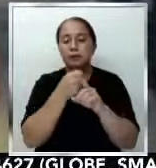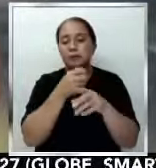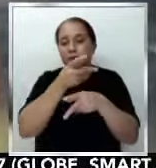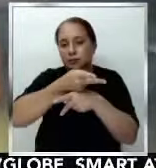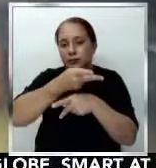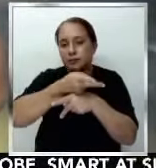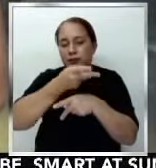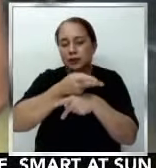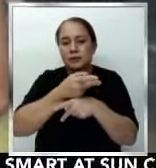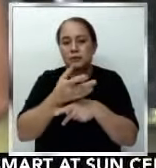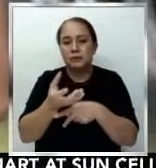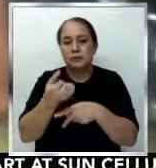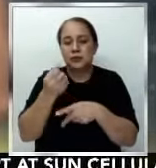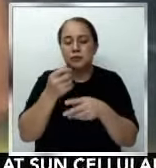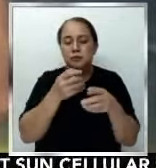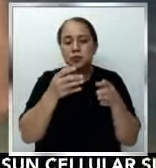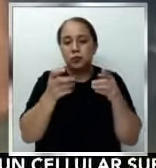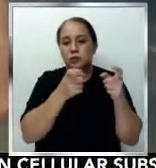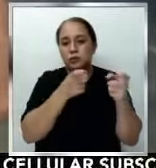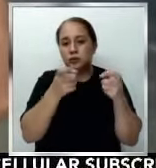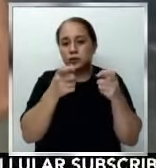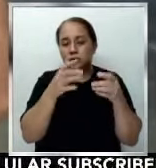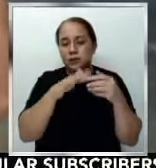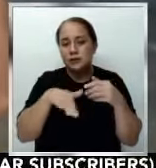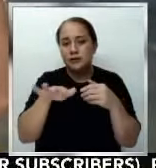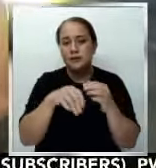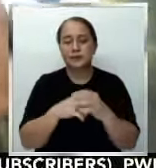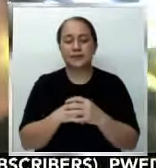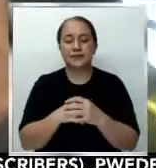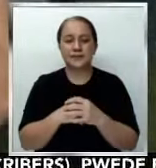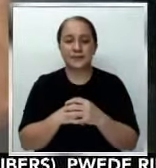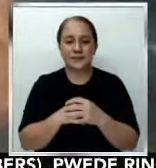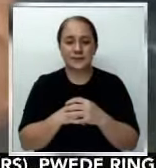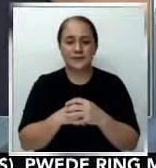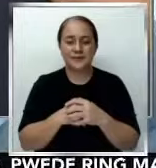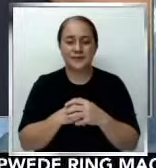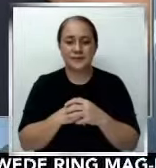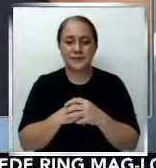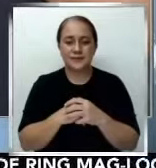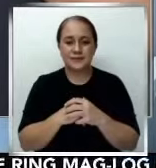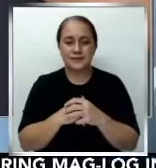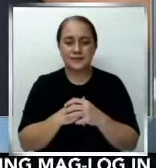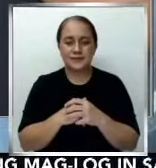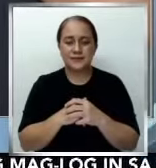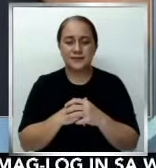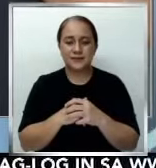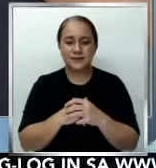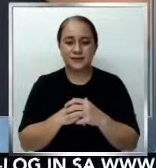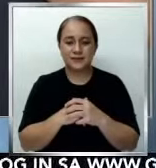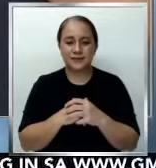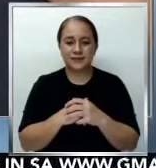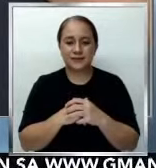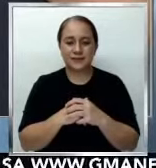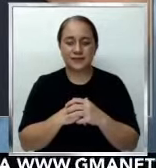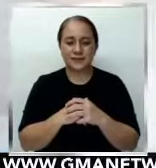kanilang mga control points. Yan ang latest mula rito sa Bulacan. Balik sa'yo, Vicky. Maraming salamat sa iyo, John Consulta.